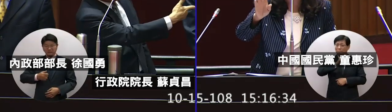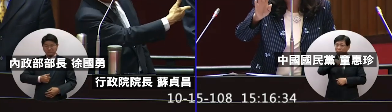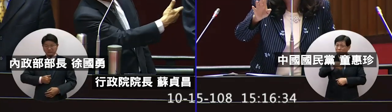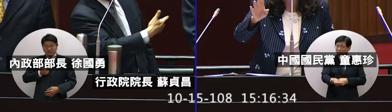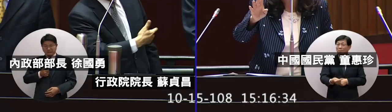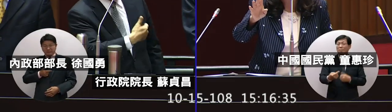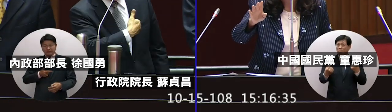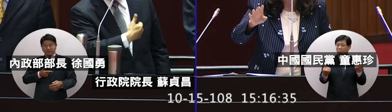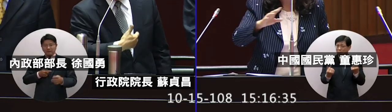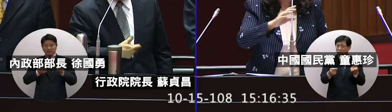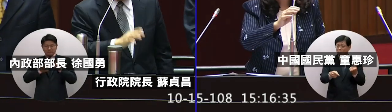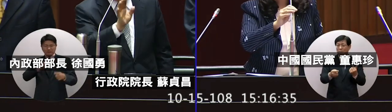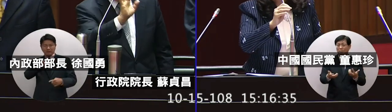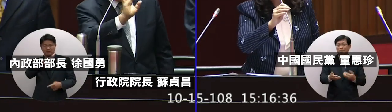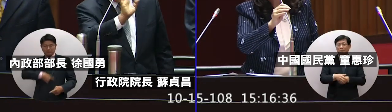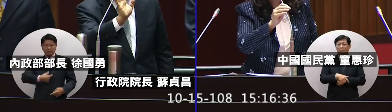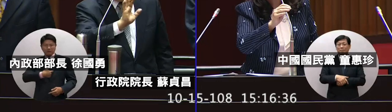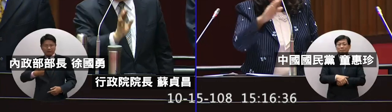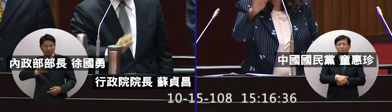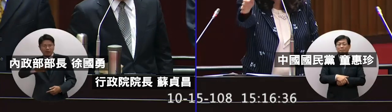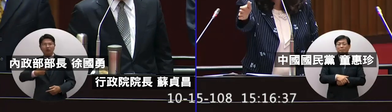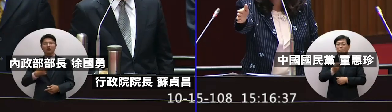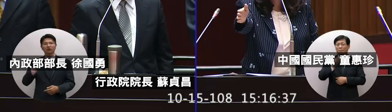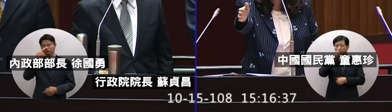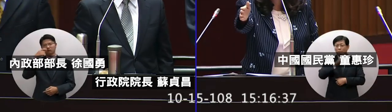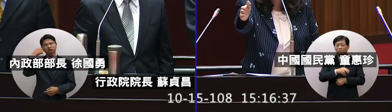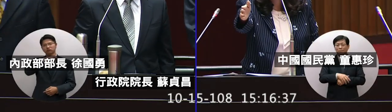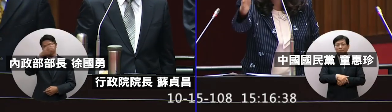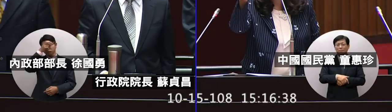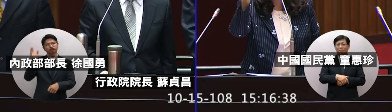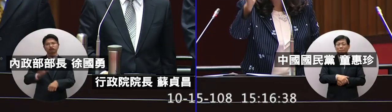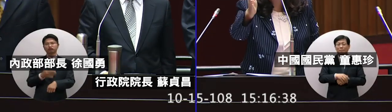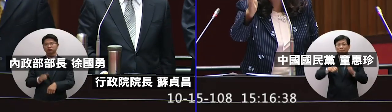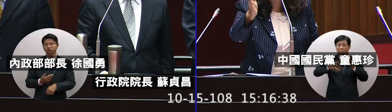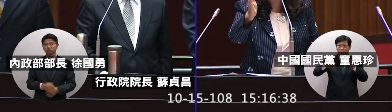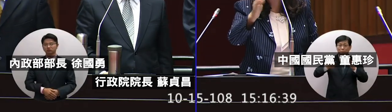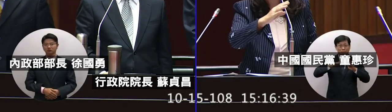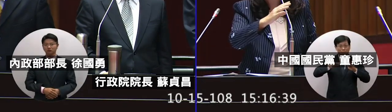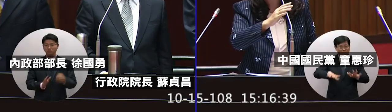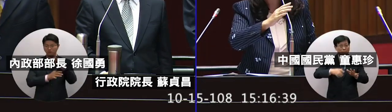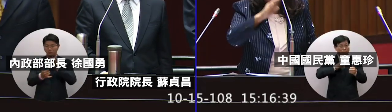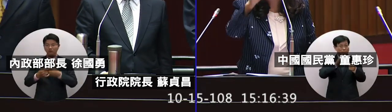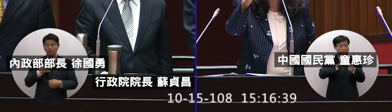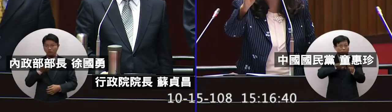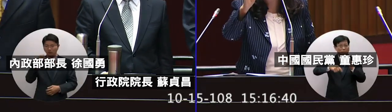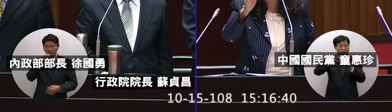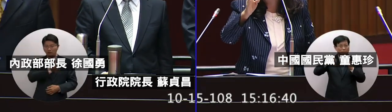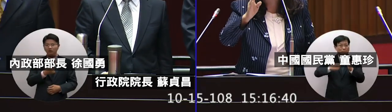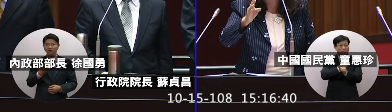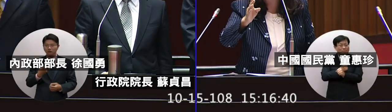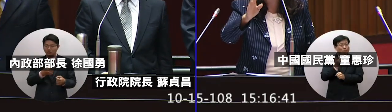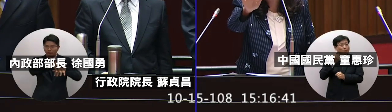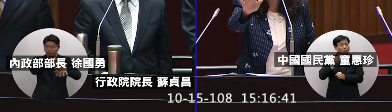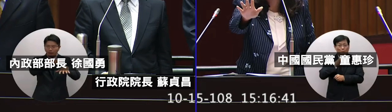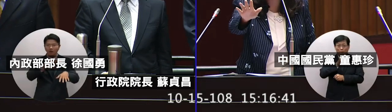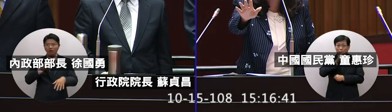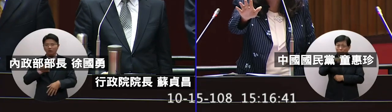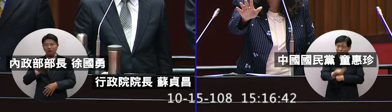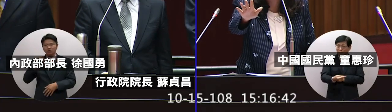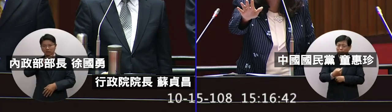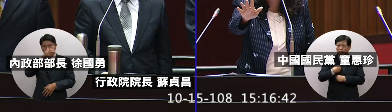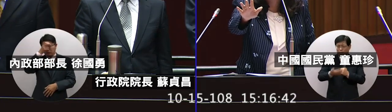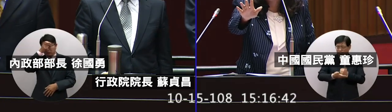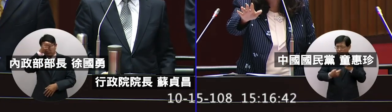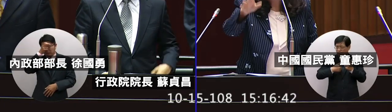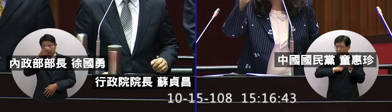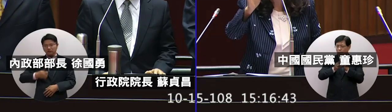下去都会有这样的方式， 从胸部开枪，台湾警察不会。 所以院长，我现在就要提醒院长，如果台湾接下去，请尊